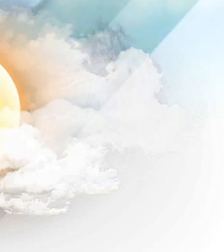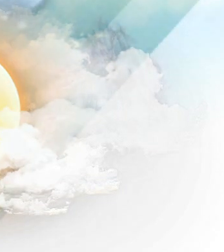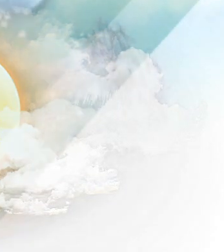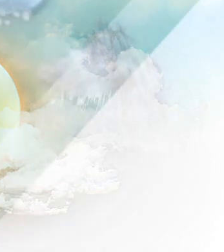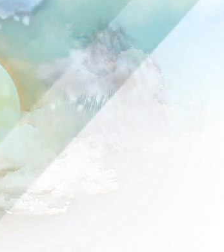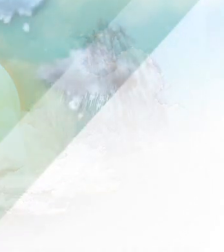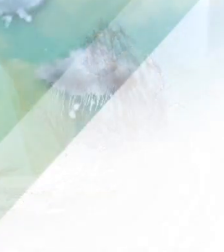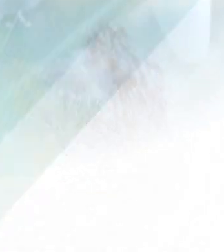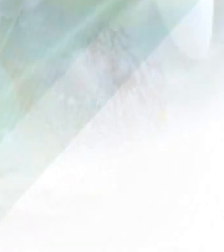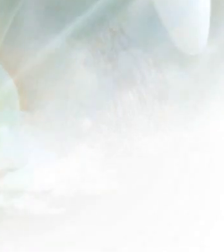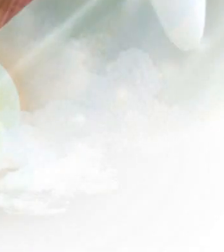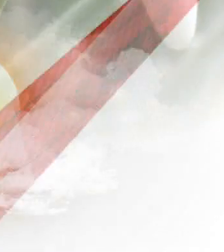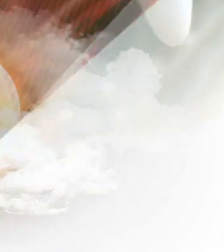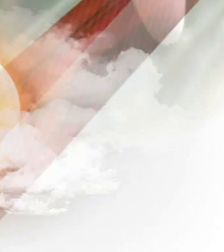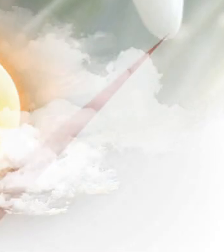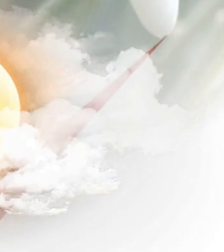секунду.